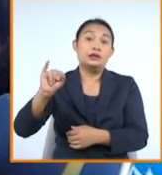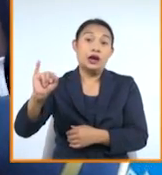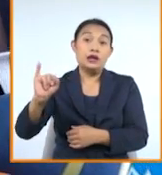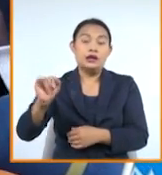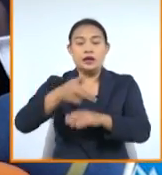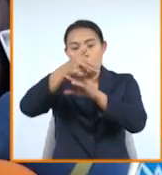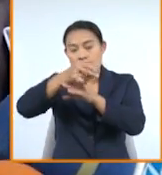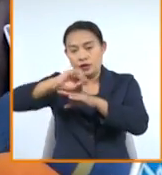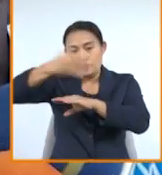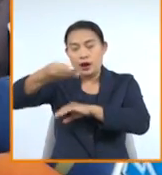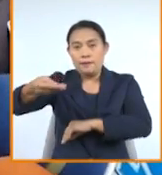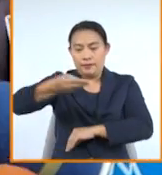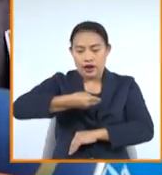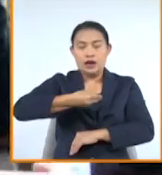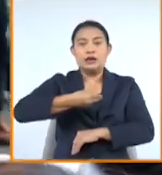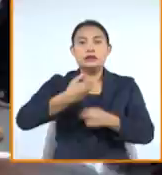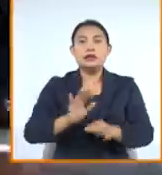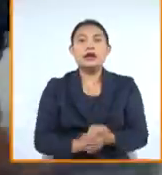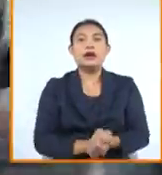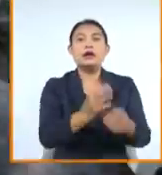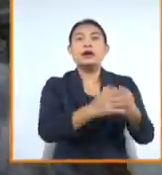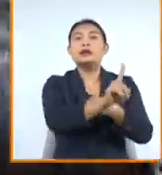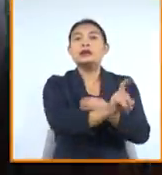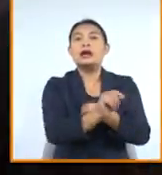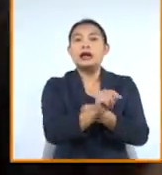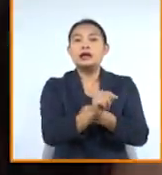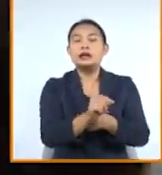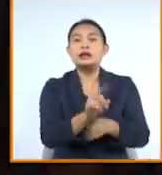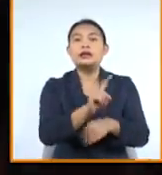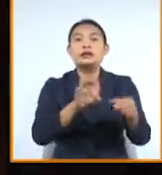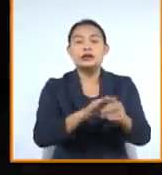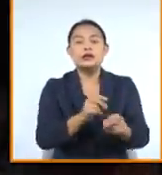จรปิดมาให้ส่วนประเด็นการเสียชีวิตให้เป็นเรื่องของทางนิติวิทยาศาสตร์ค่ะ